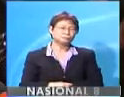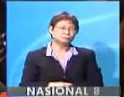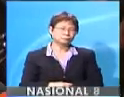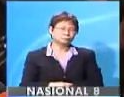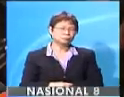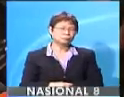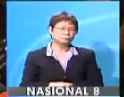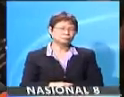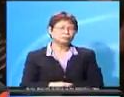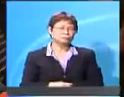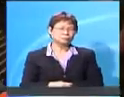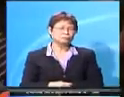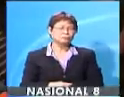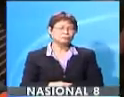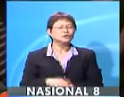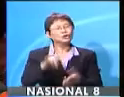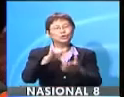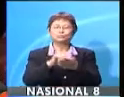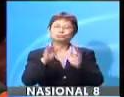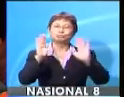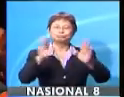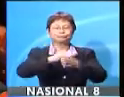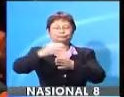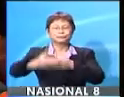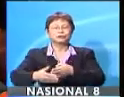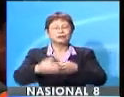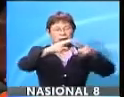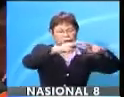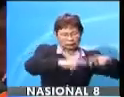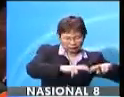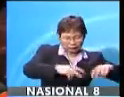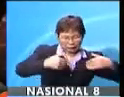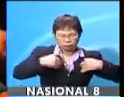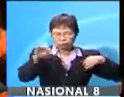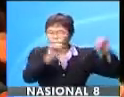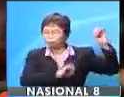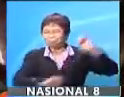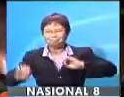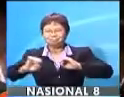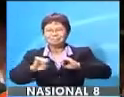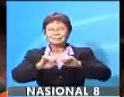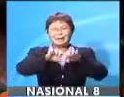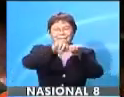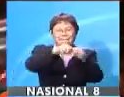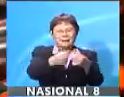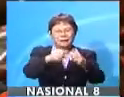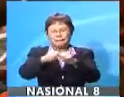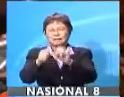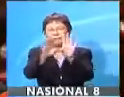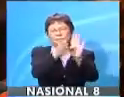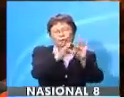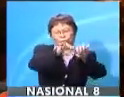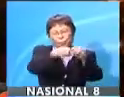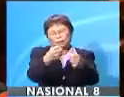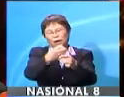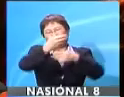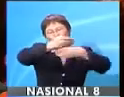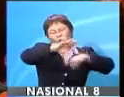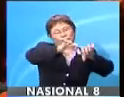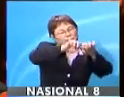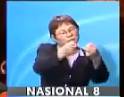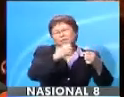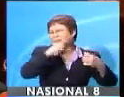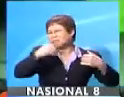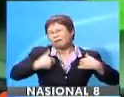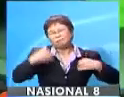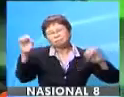ada mengenali, ada mengenali. Okey, itu je. Siasatan juga mendapati tiada kesan pecah pada mana-mana pintu atau tingkap rumah dan